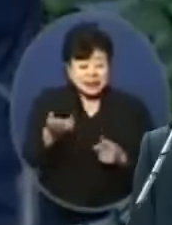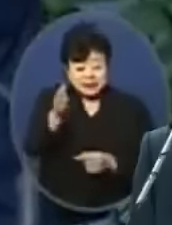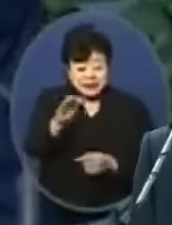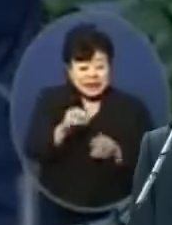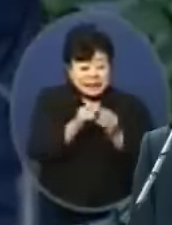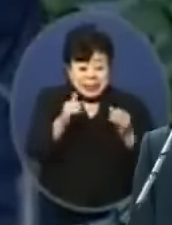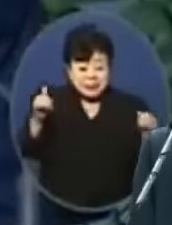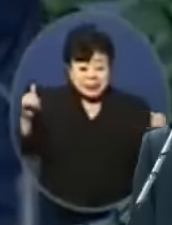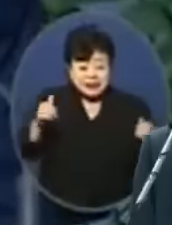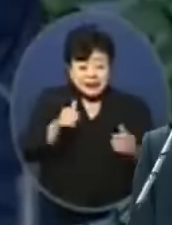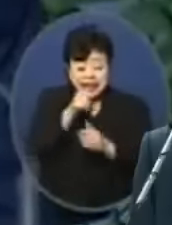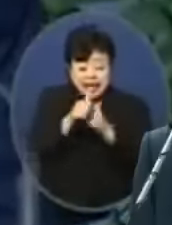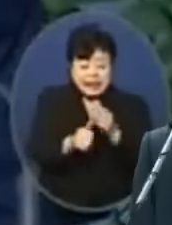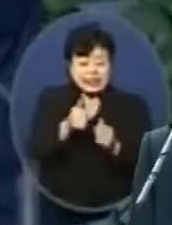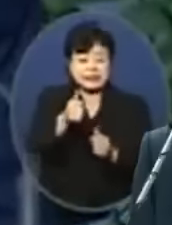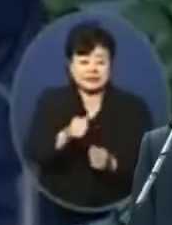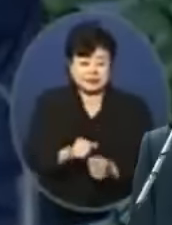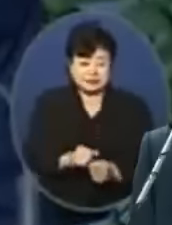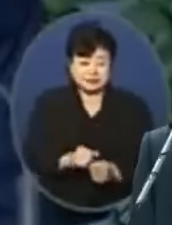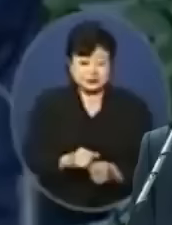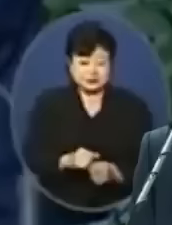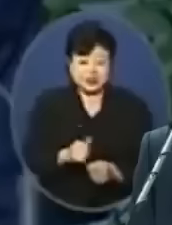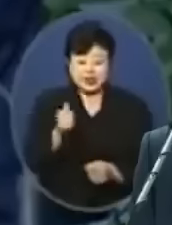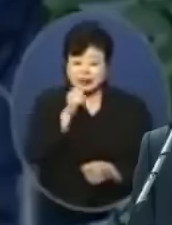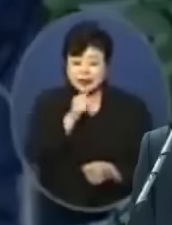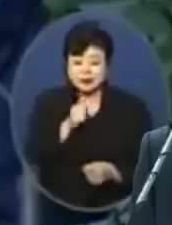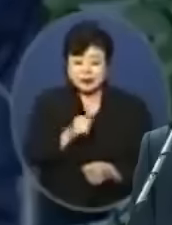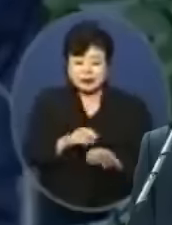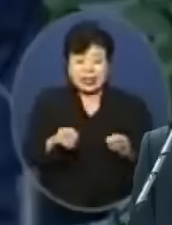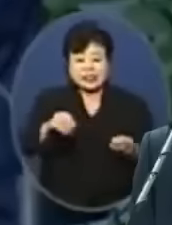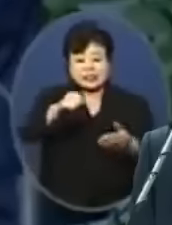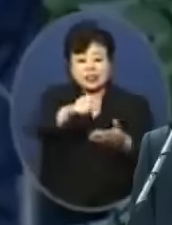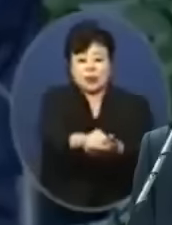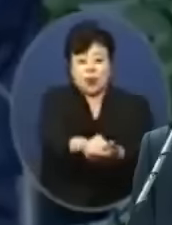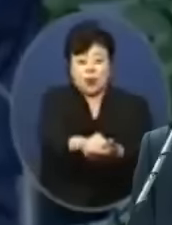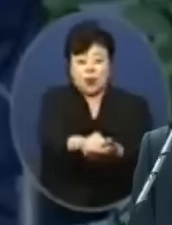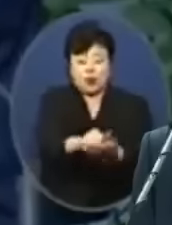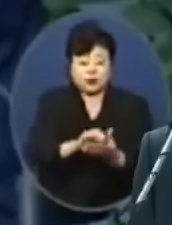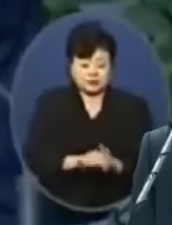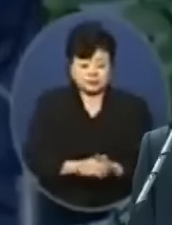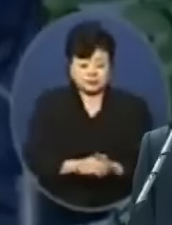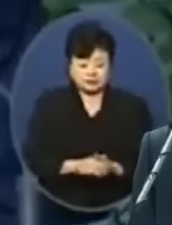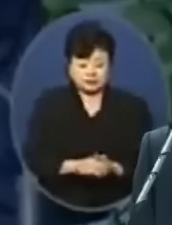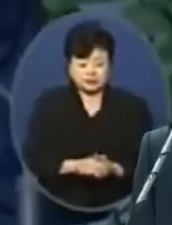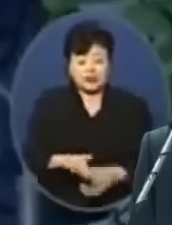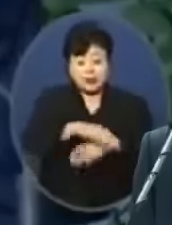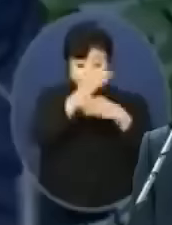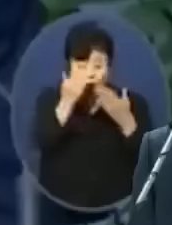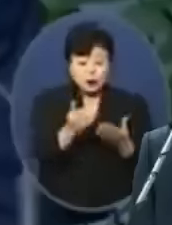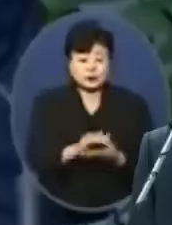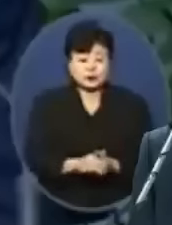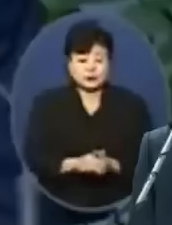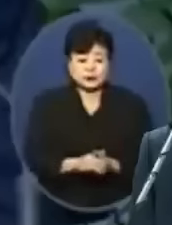사람이 하나님을 대변해서 땅을 정복하고 그러고 모든